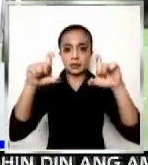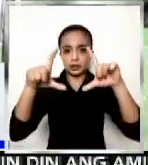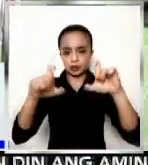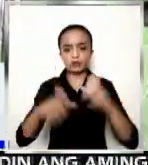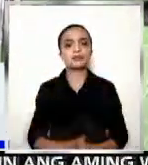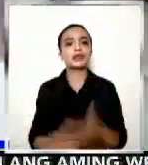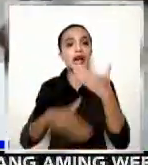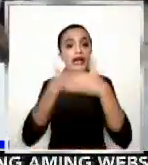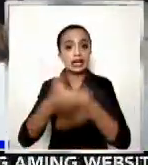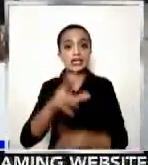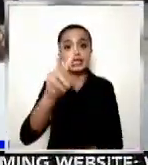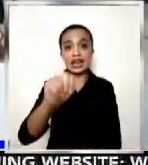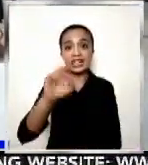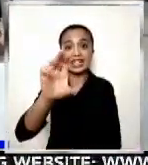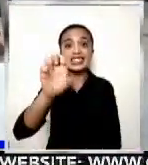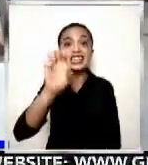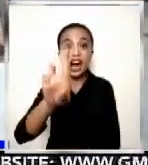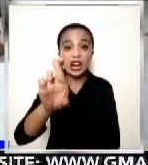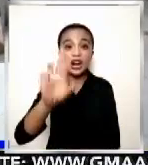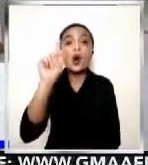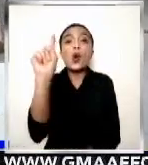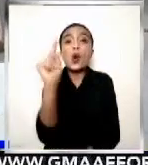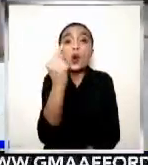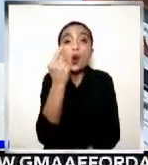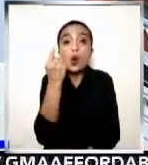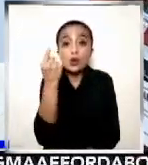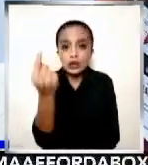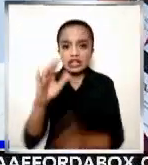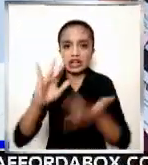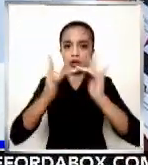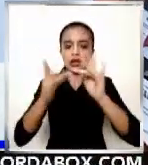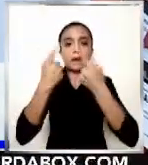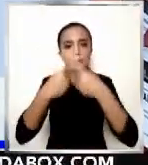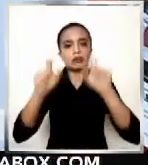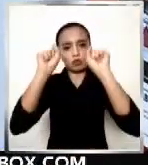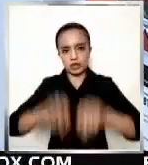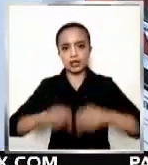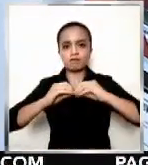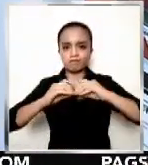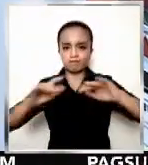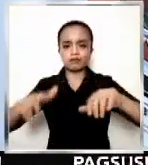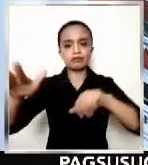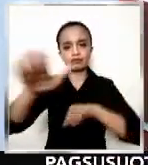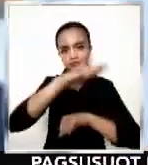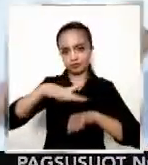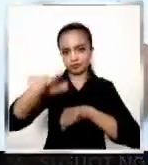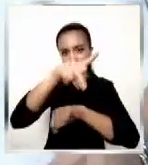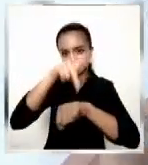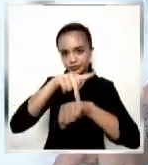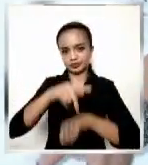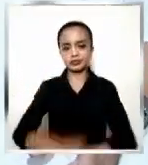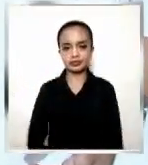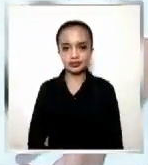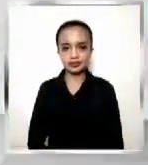online renewal, pero i-expand daw ito sa buong bansa. Sanima Refra, Nakatutok, 24